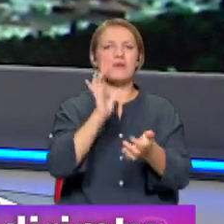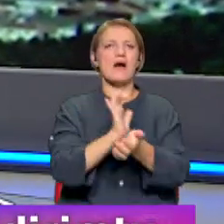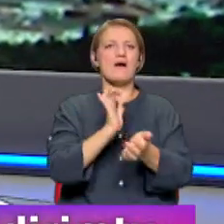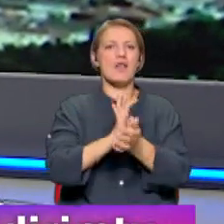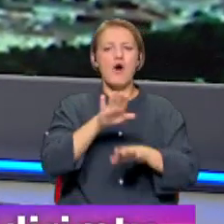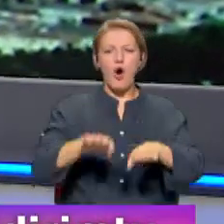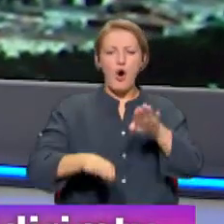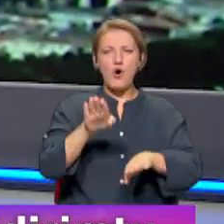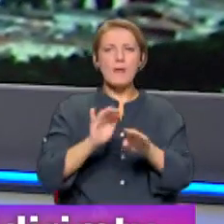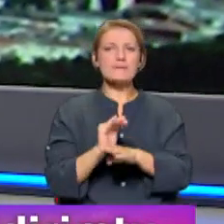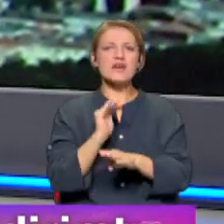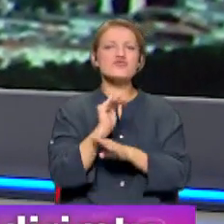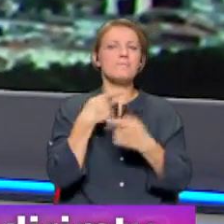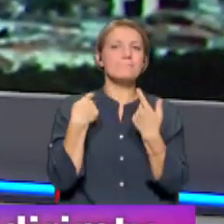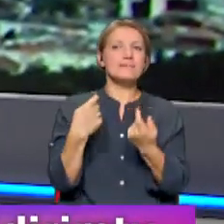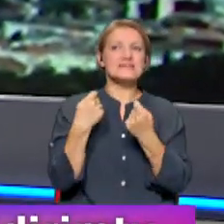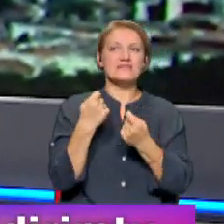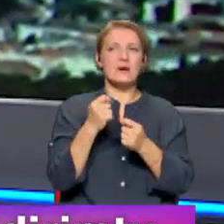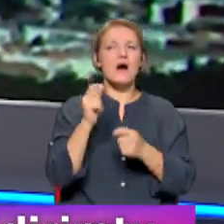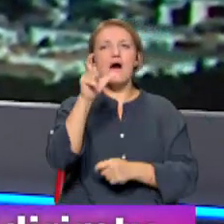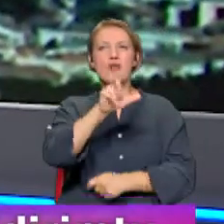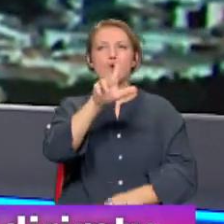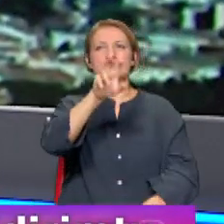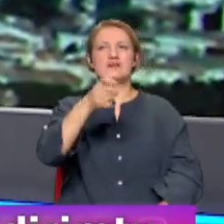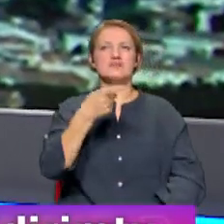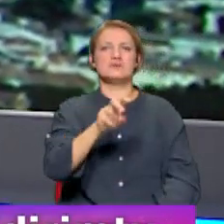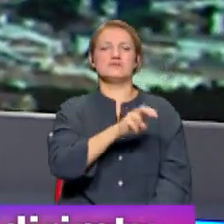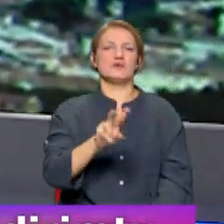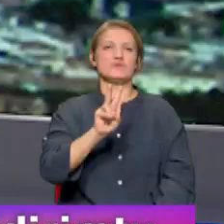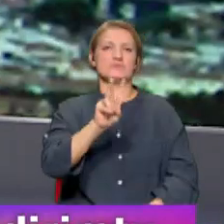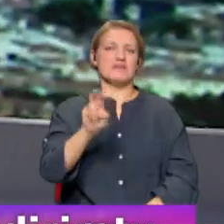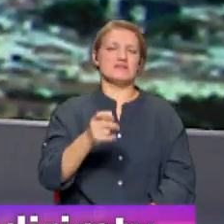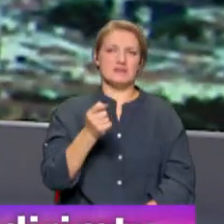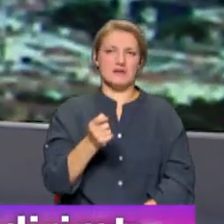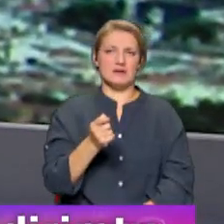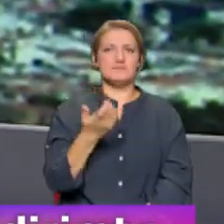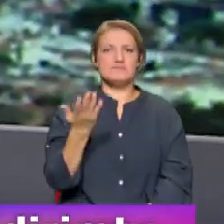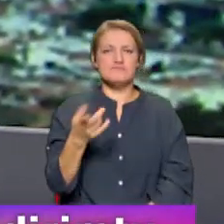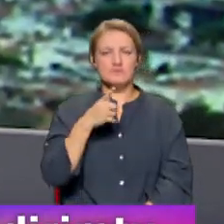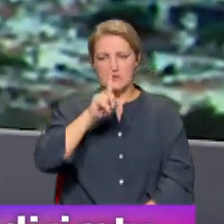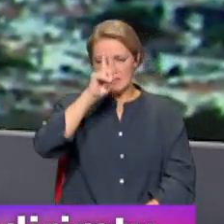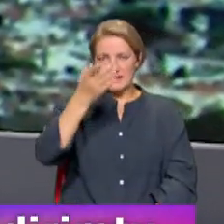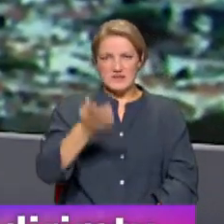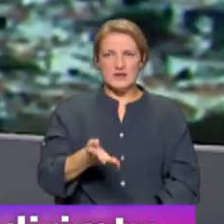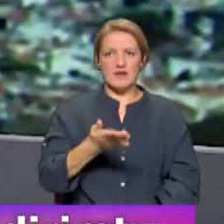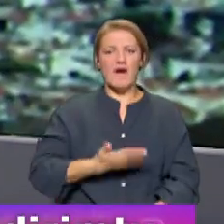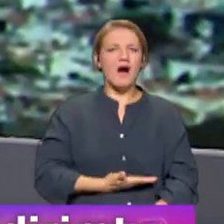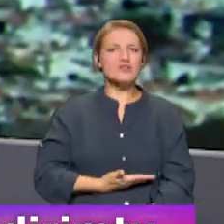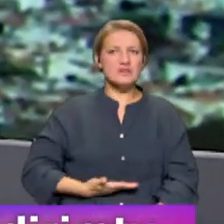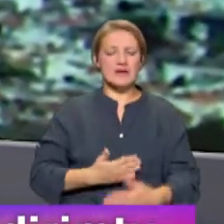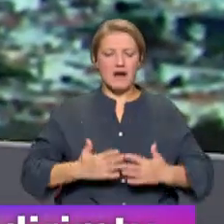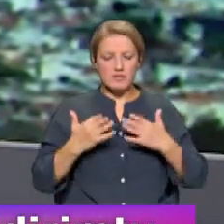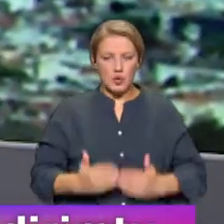ailenin ortalama yaşam maliyeti aylık 38.828 lira yani bu sadece açlık